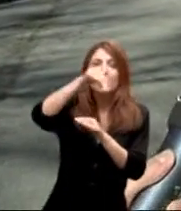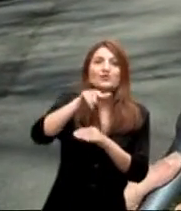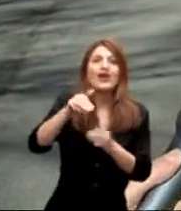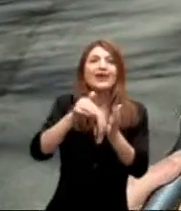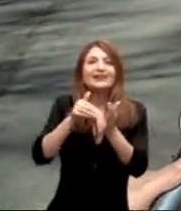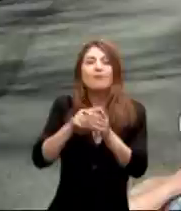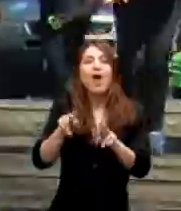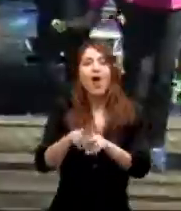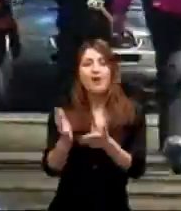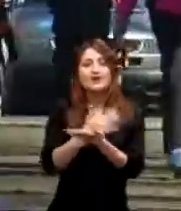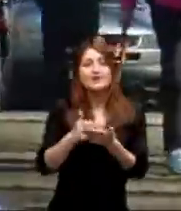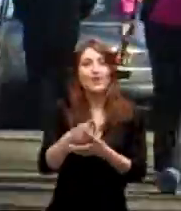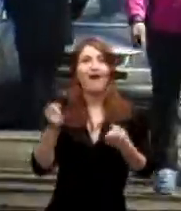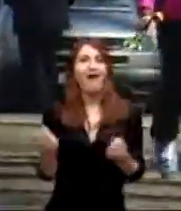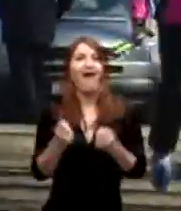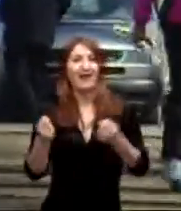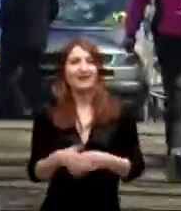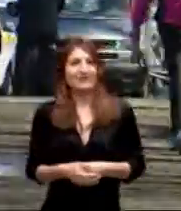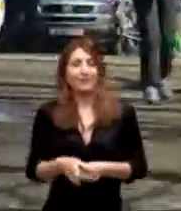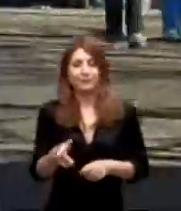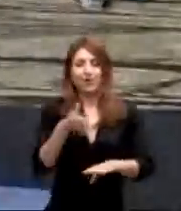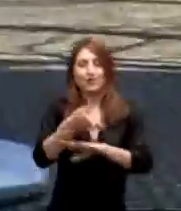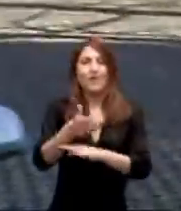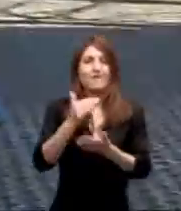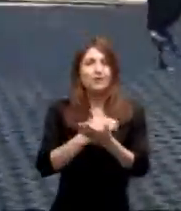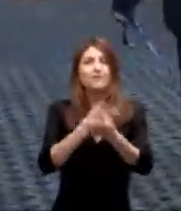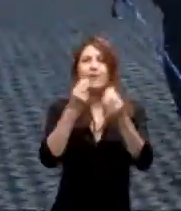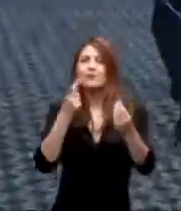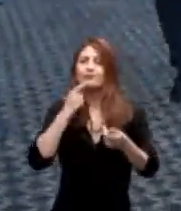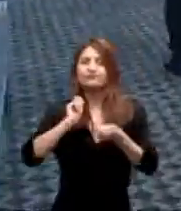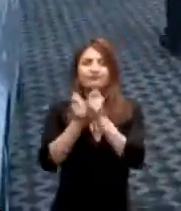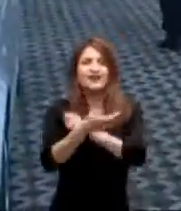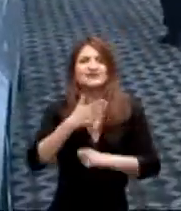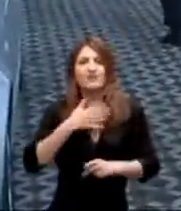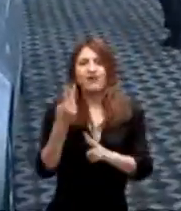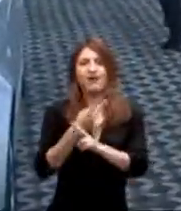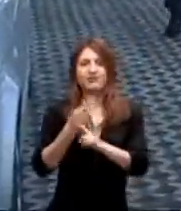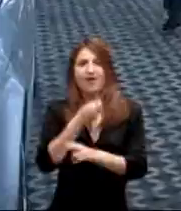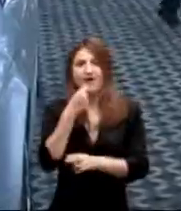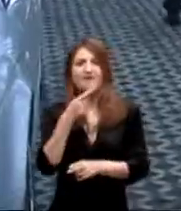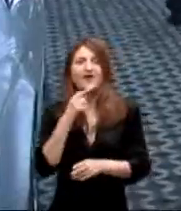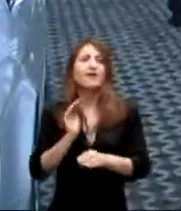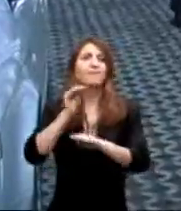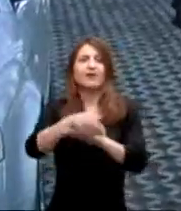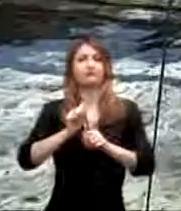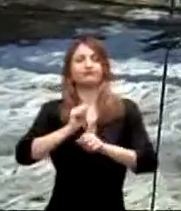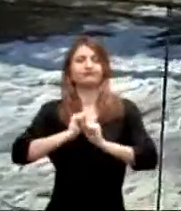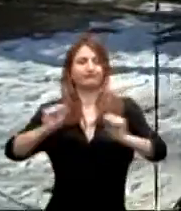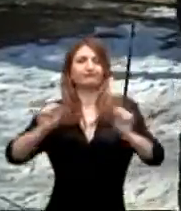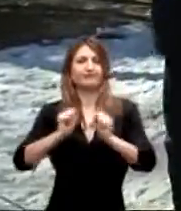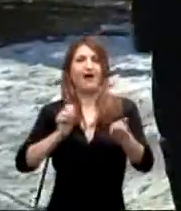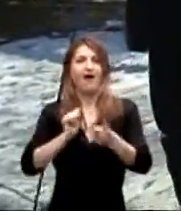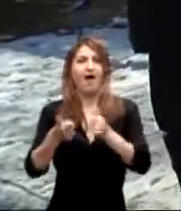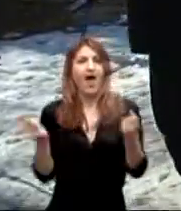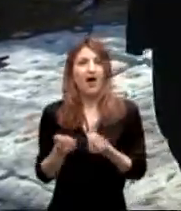za fizičku aktivnost. Uz pomoć ovog programa mnogi su promijenili svoje prehrambene navike te povećali svoju tjelesnu aktivnost. S obzirom da će